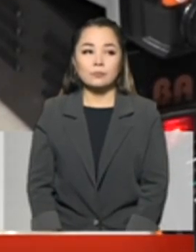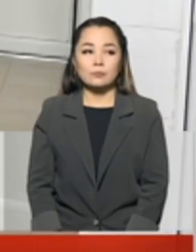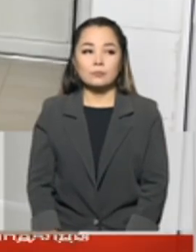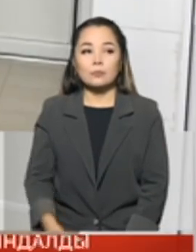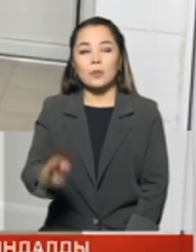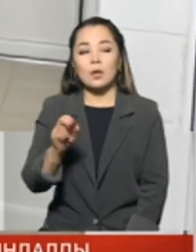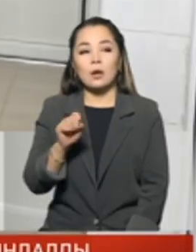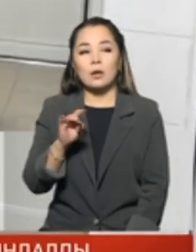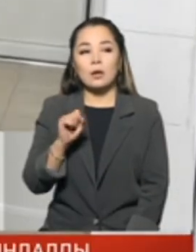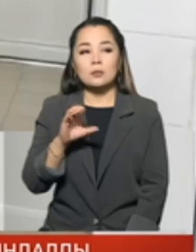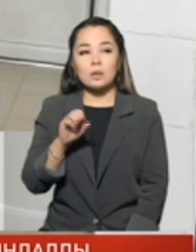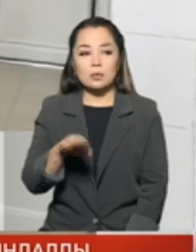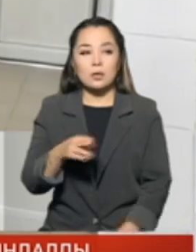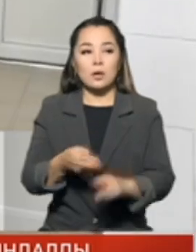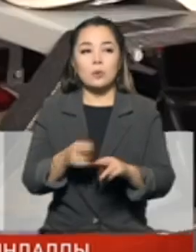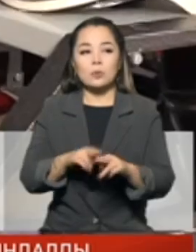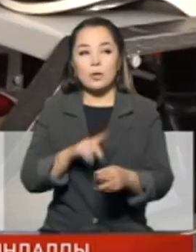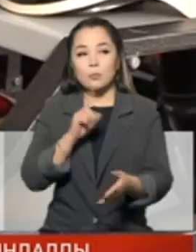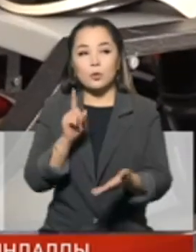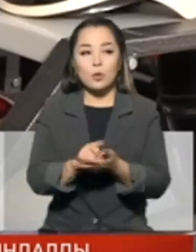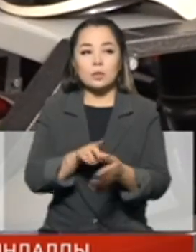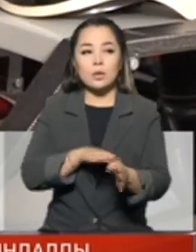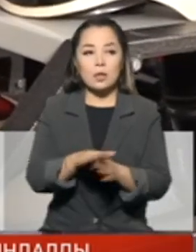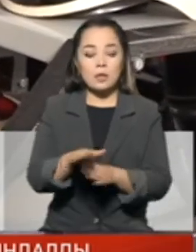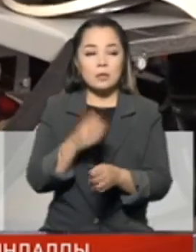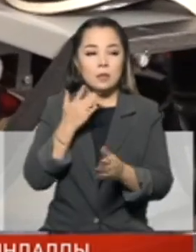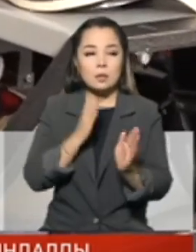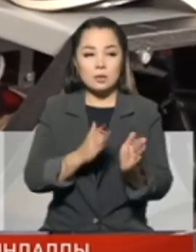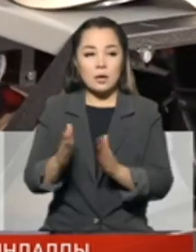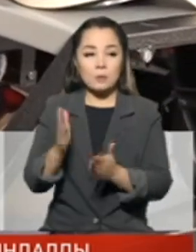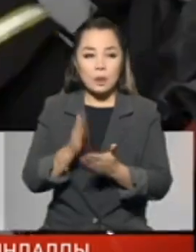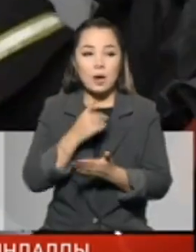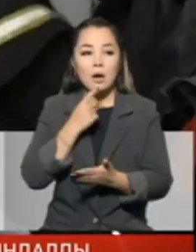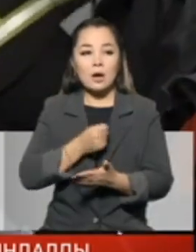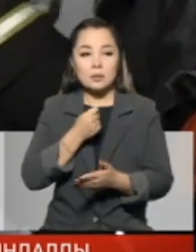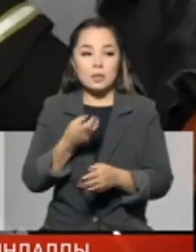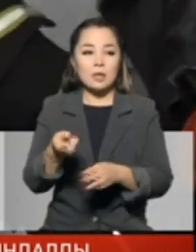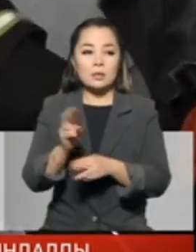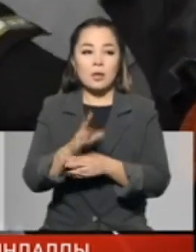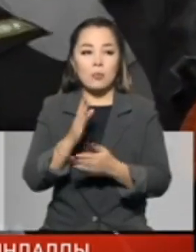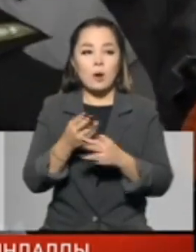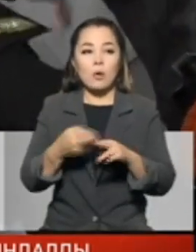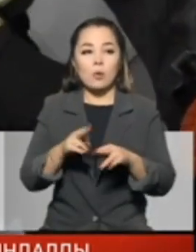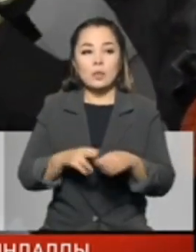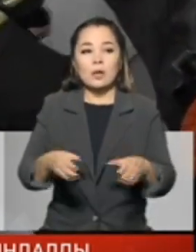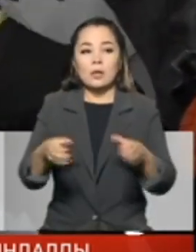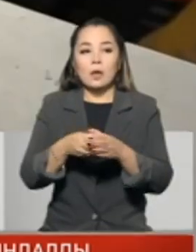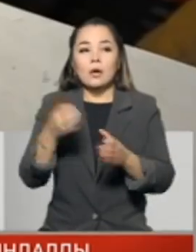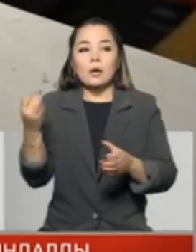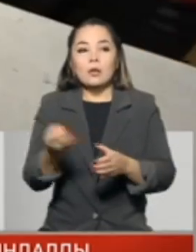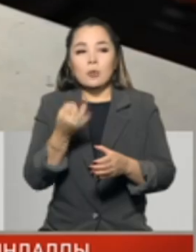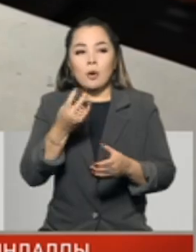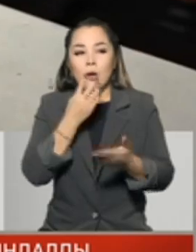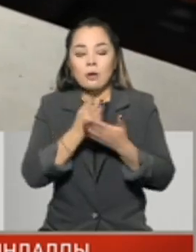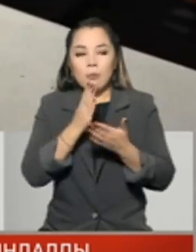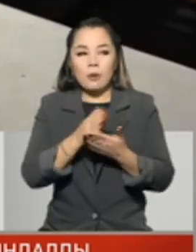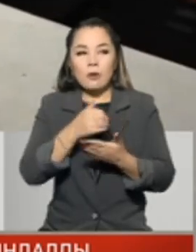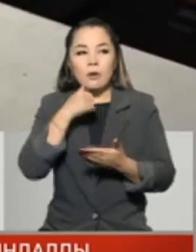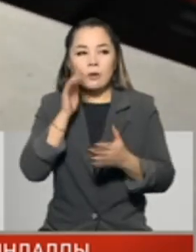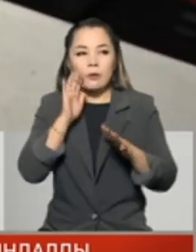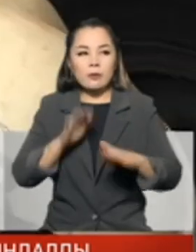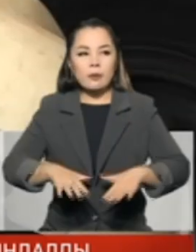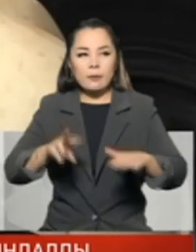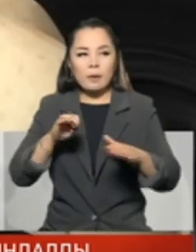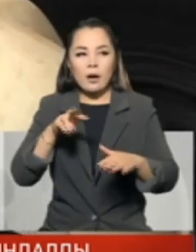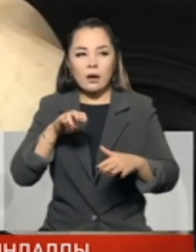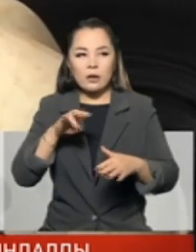Парасат Торғай 4 жылдан бері өзіне жүктелген міндеттерді мүлтіксіз орындап келеді. Әскерден келгеннен кейін осы салаға қызығушылық танытқан. Кешегі тасқында